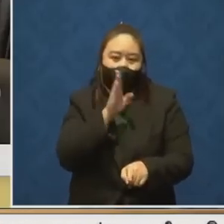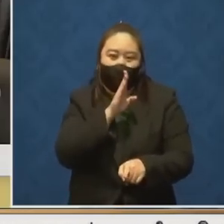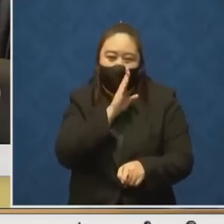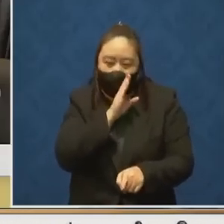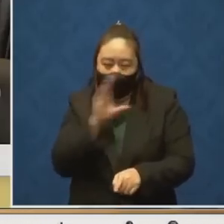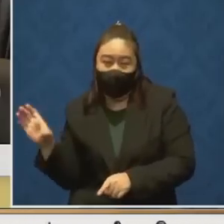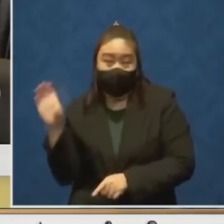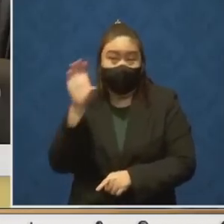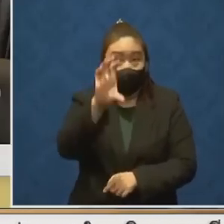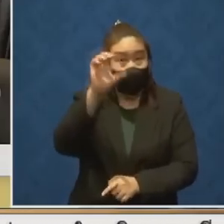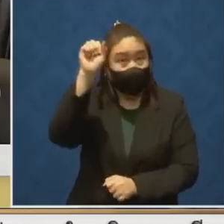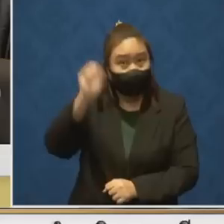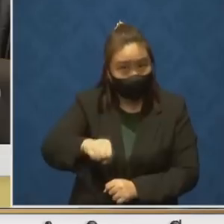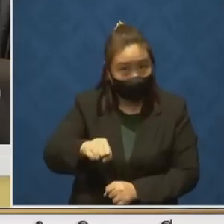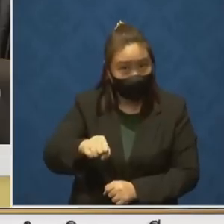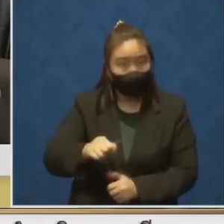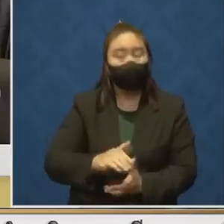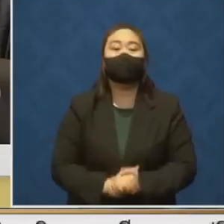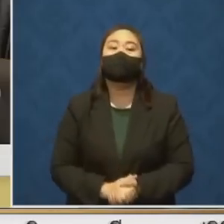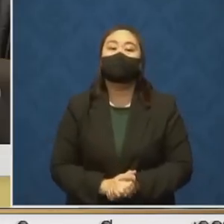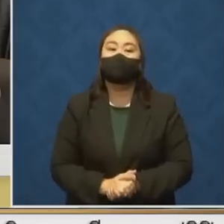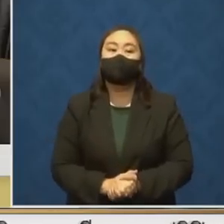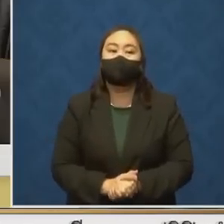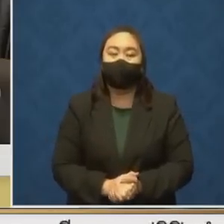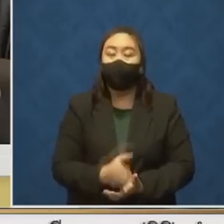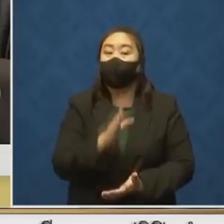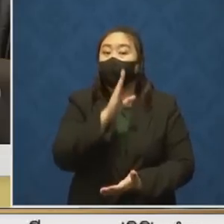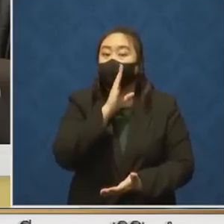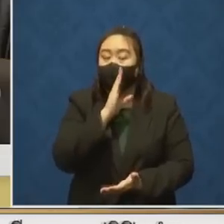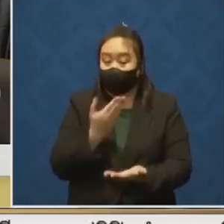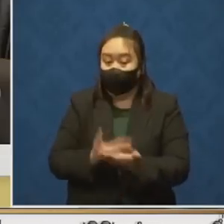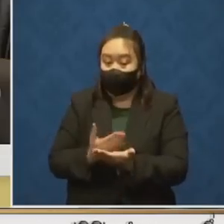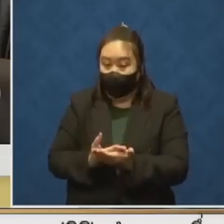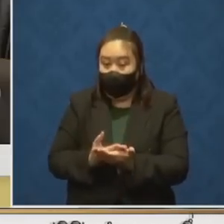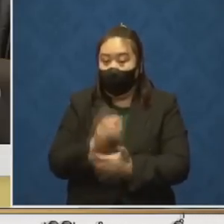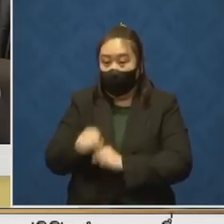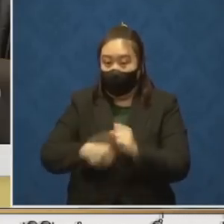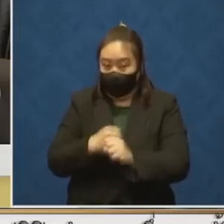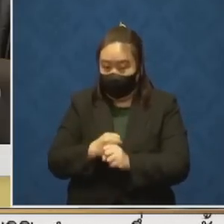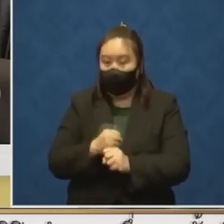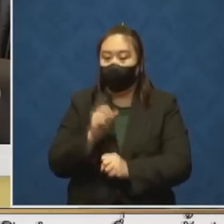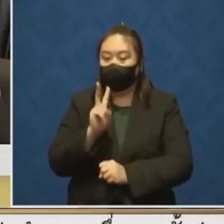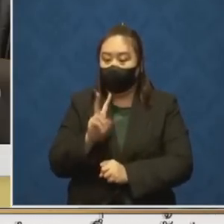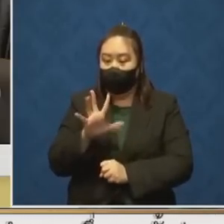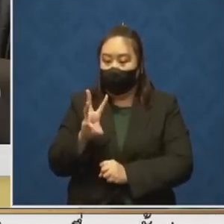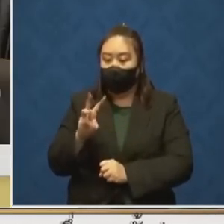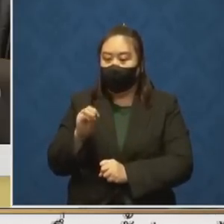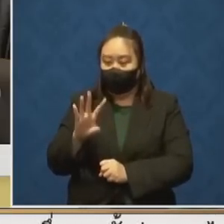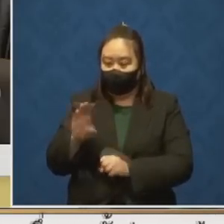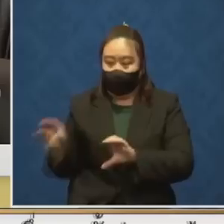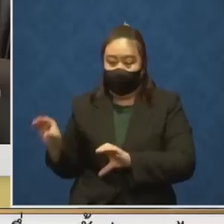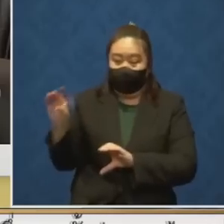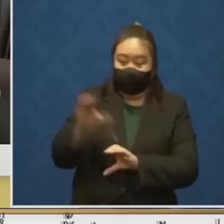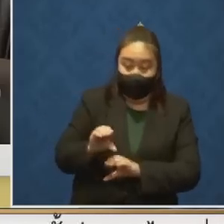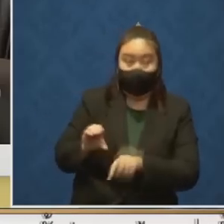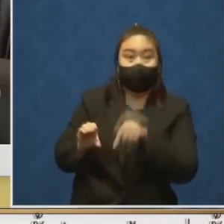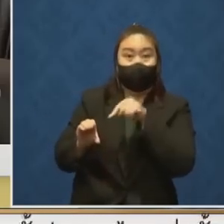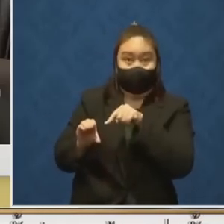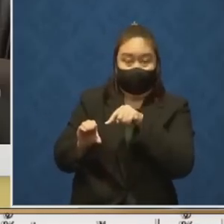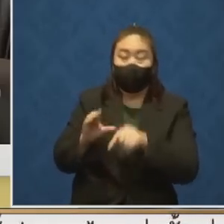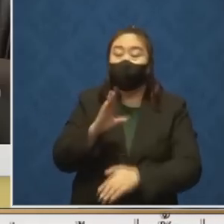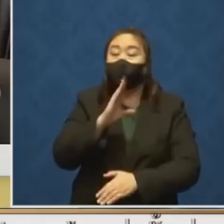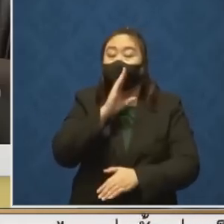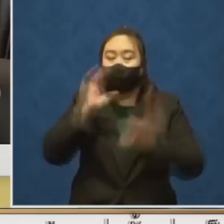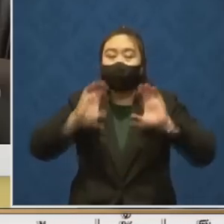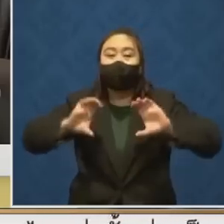หรอไม่แล้ถ้าเงินเพิ่มเติมระหว่างปีกบประมาณ 64ก้อนนี้ไม่ได้มาจากเงินของรัฐ